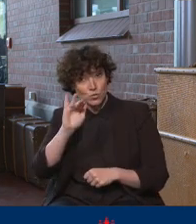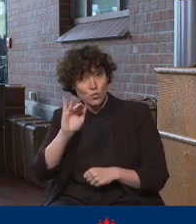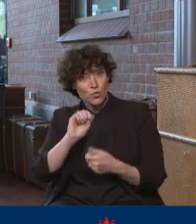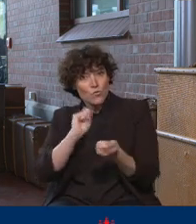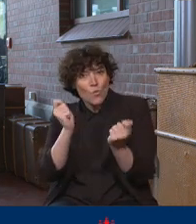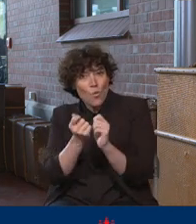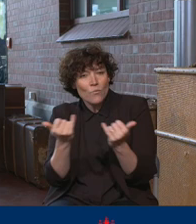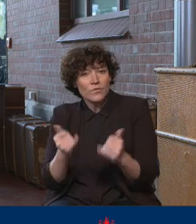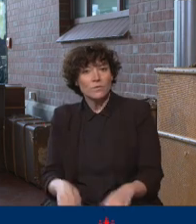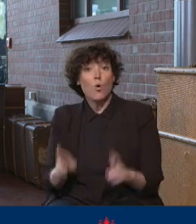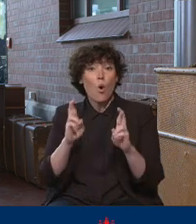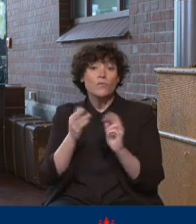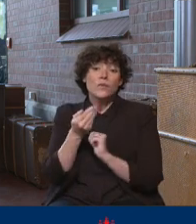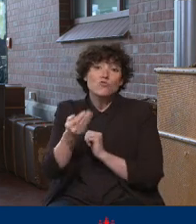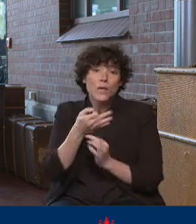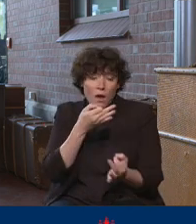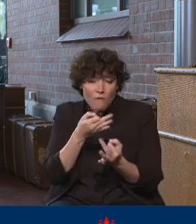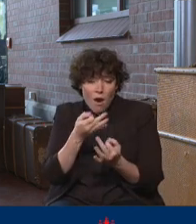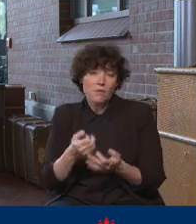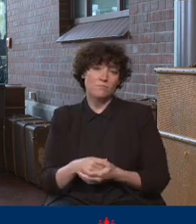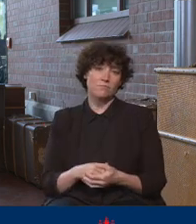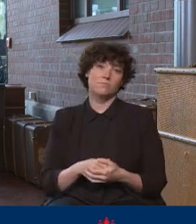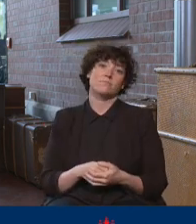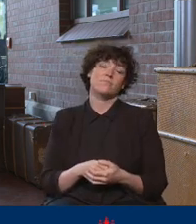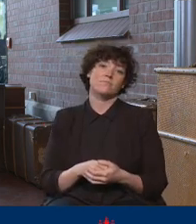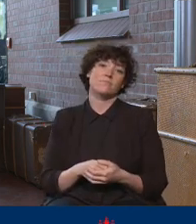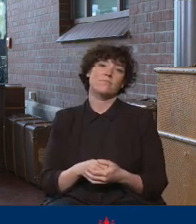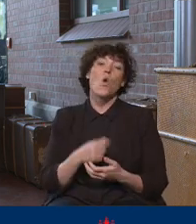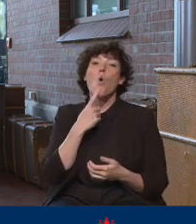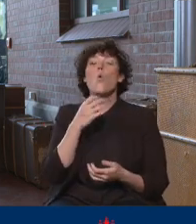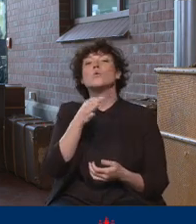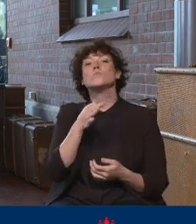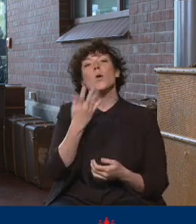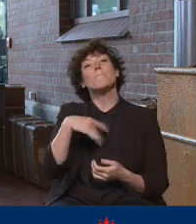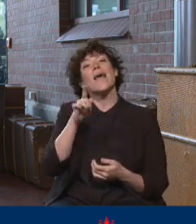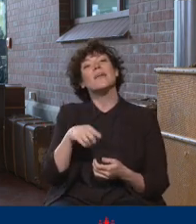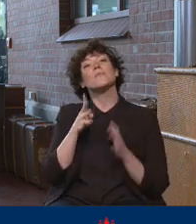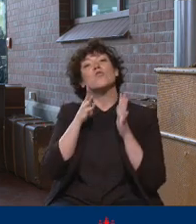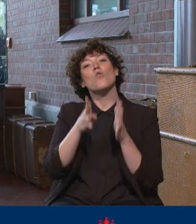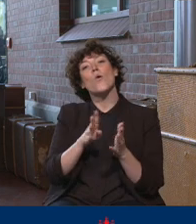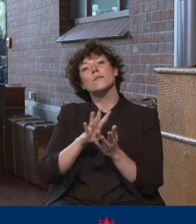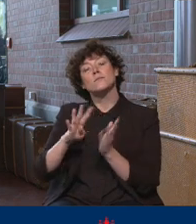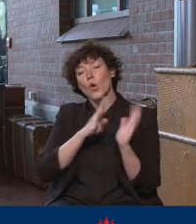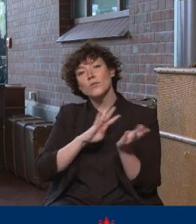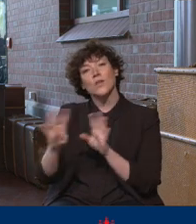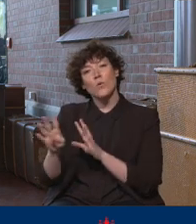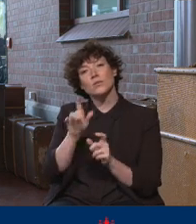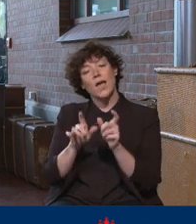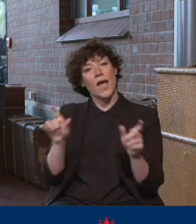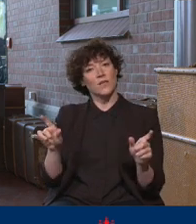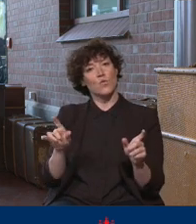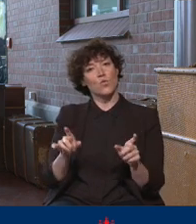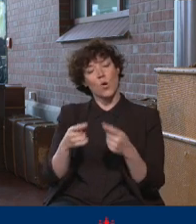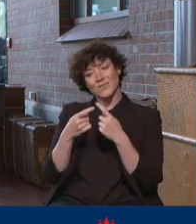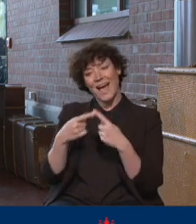gefragt rothenburgsort hat etwas mehr als 9000 einwohnern ist ein stadtteil ohne anbindung an einen anderen wohnstadt teil